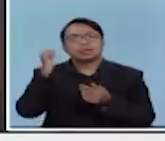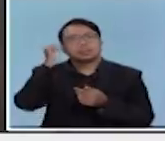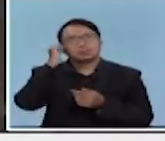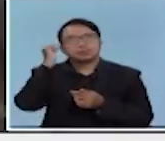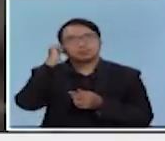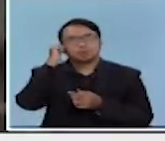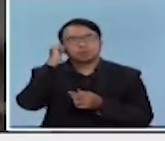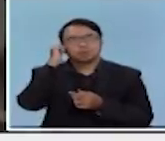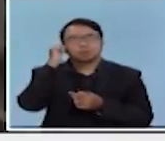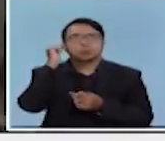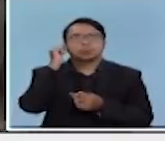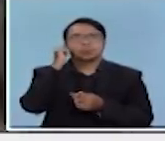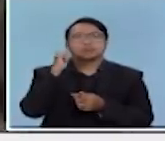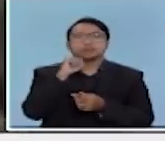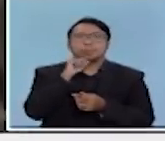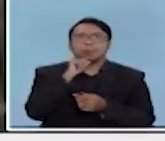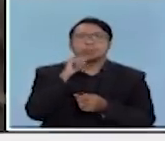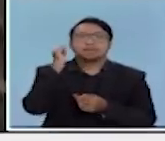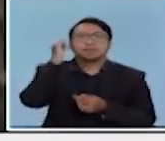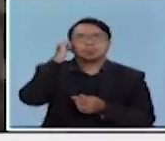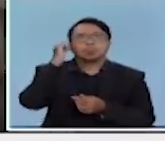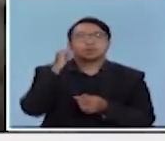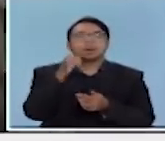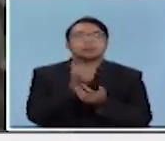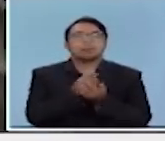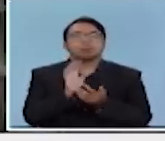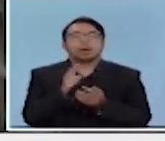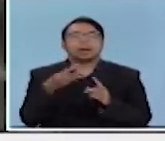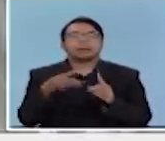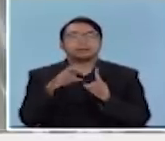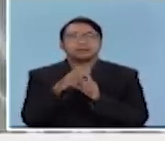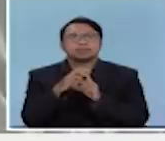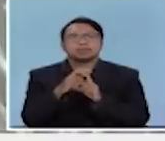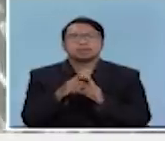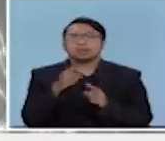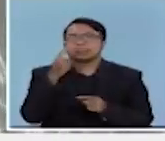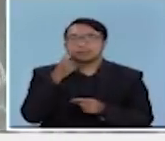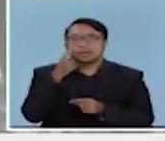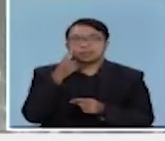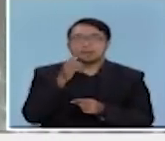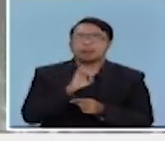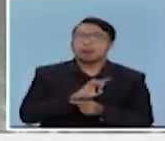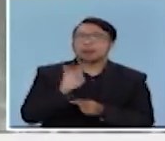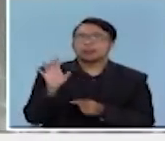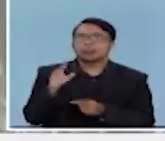ibu kandung dari ibu angkat dari ET sendiri, masih bersatu saksi. Dan dua lagi nanti akan kami lakukan pemeriksaan lebih